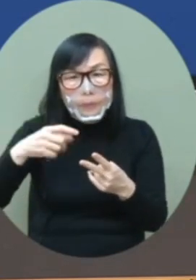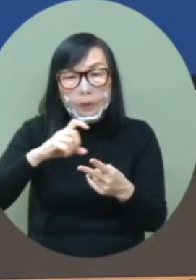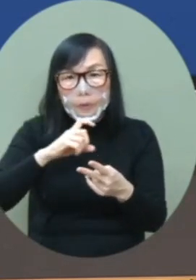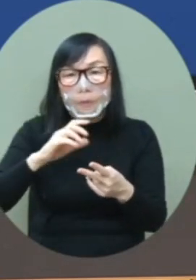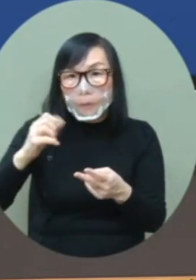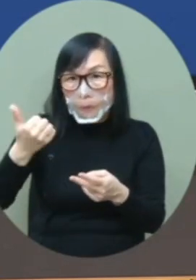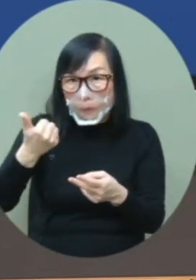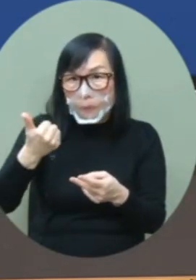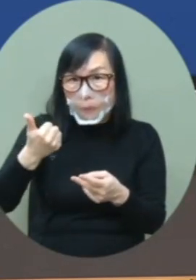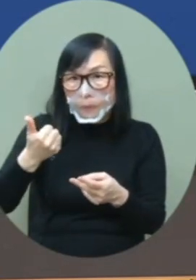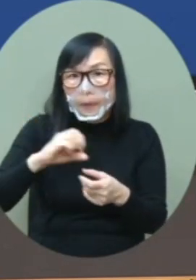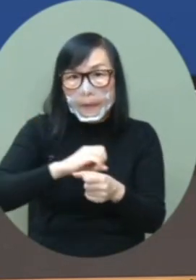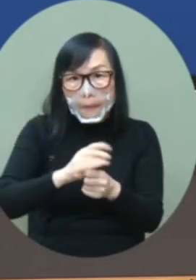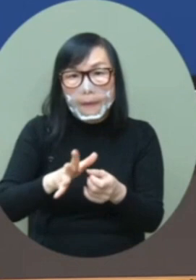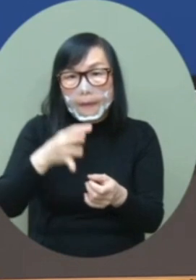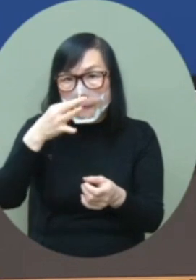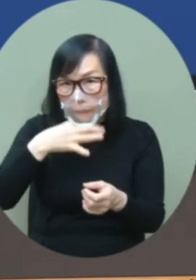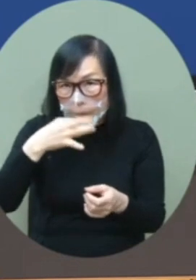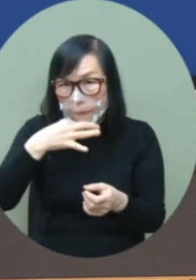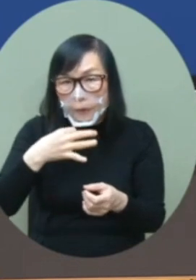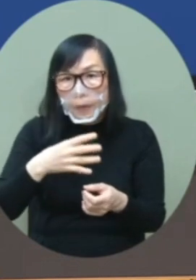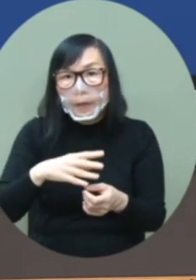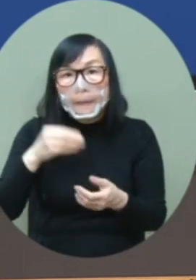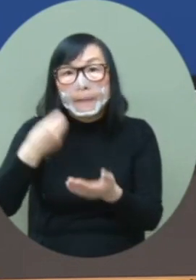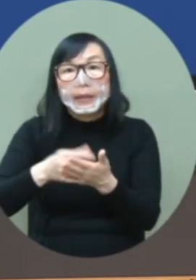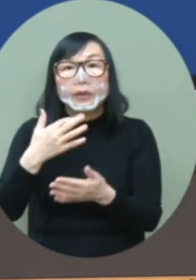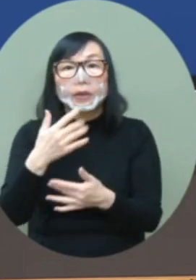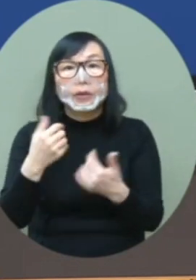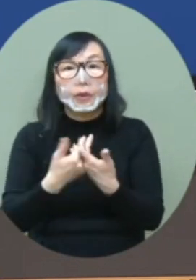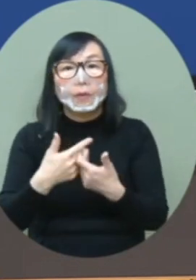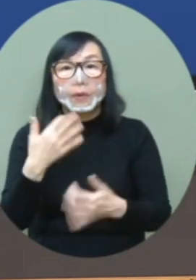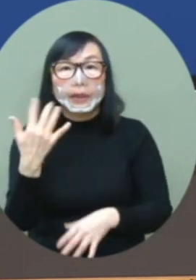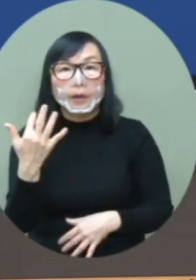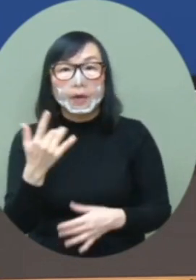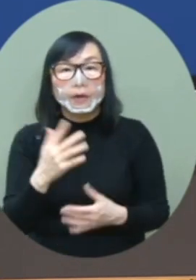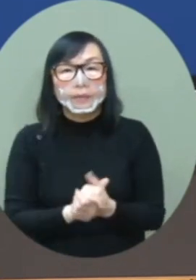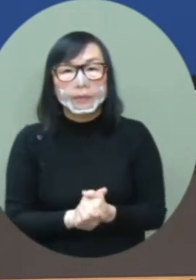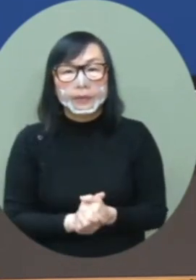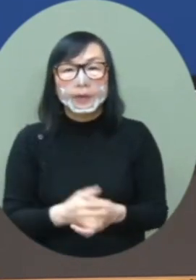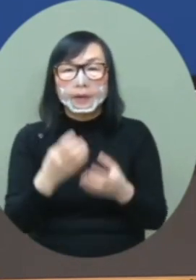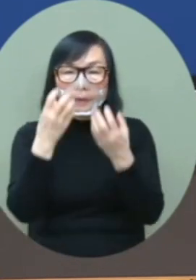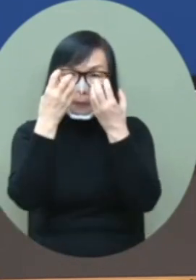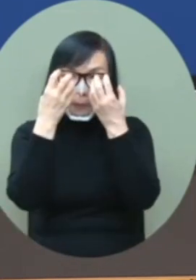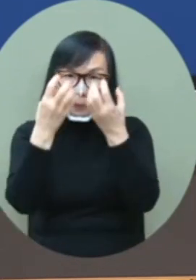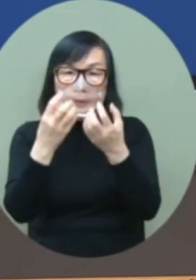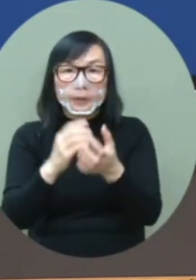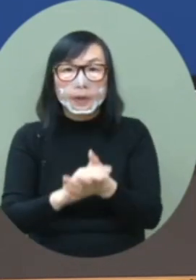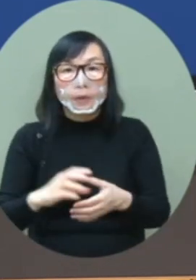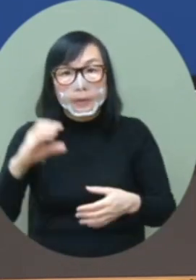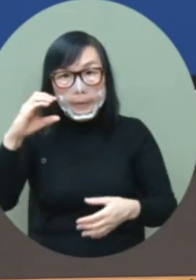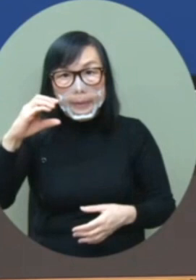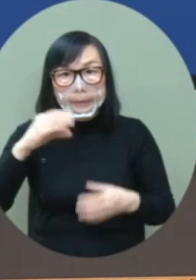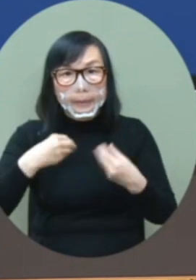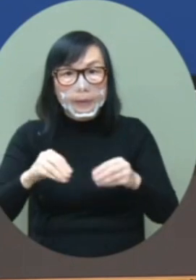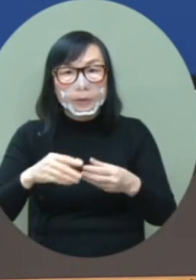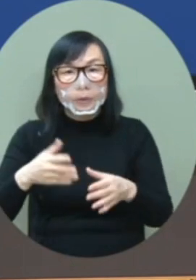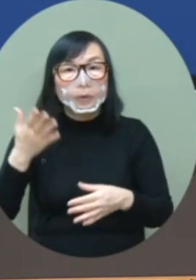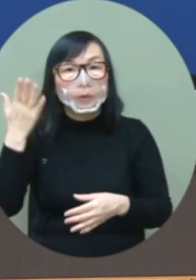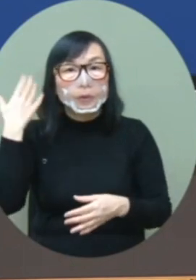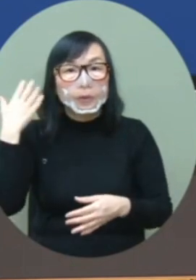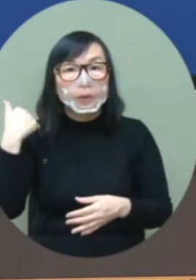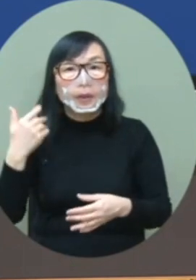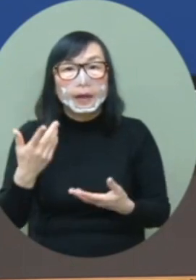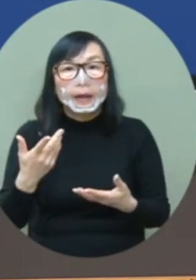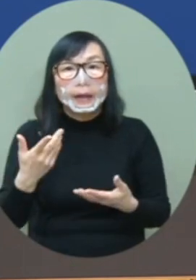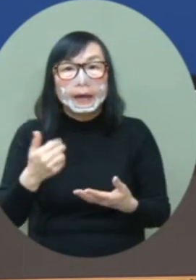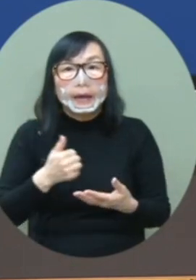效嘅新冠口服藥物，究竟買咗幾多嚇？我留意到陳教授前幾日喺立法會